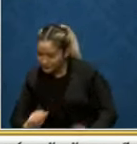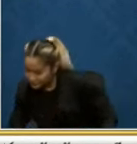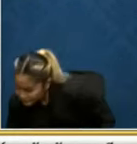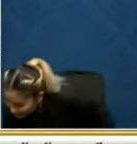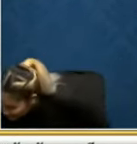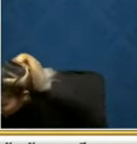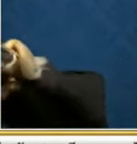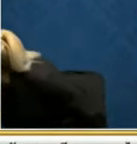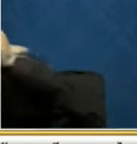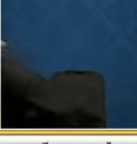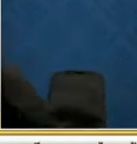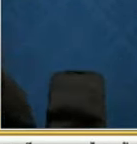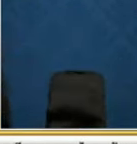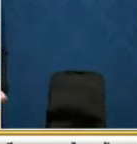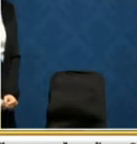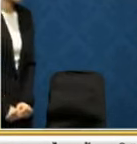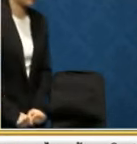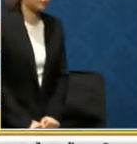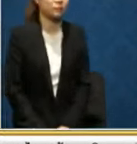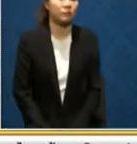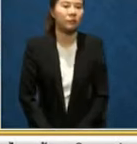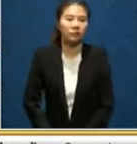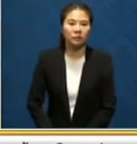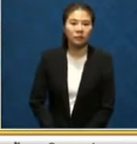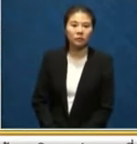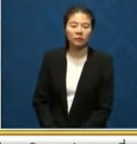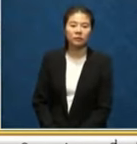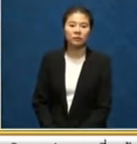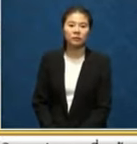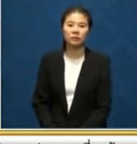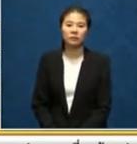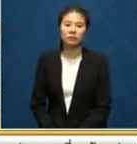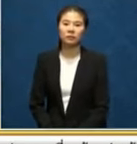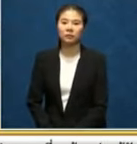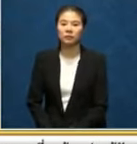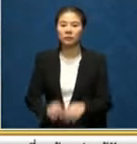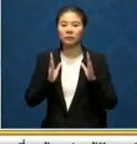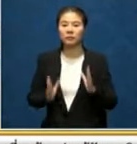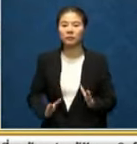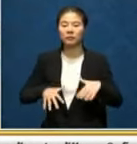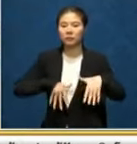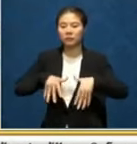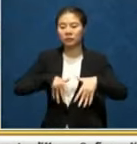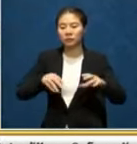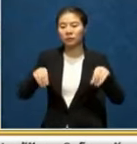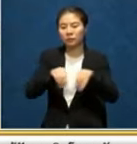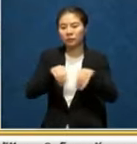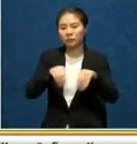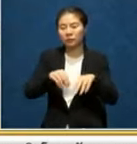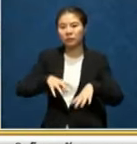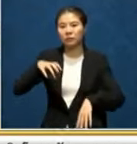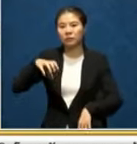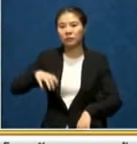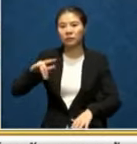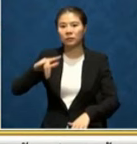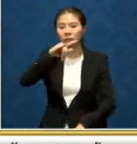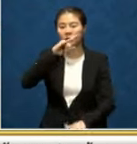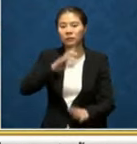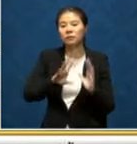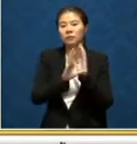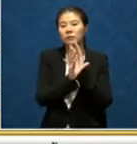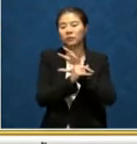มีชาวบ้านที่อาศัยอยู่ในบริเวณการเมืองอยู่บริเวณเมืองมหานครแห่งการบินในเขตชลบุรีระยอง